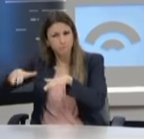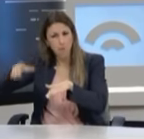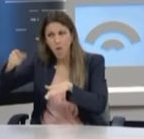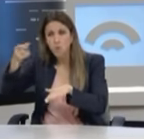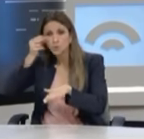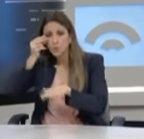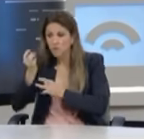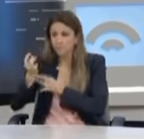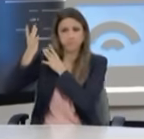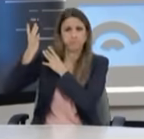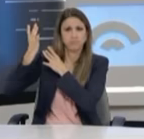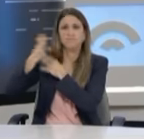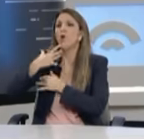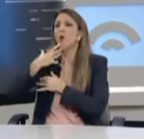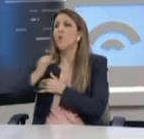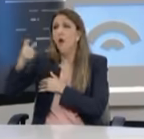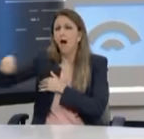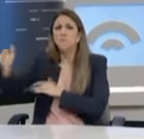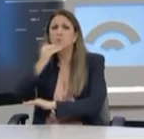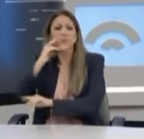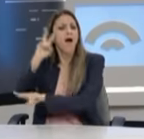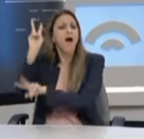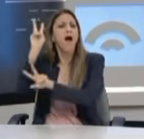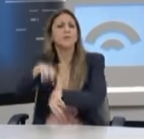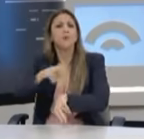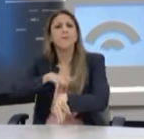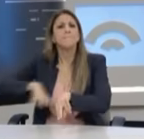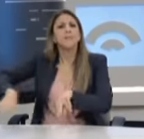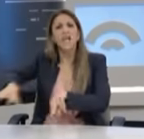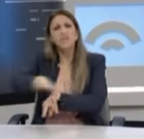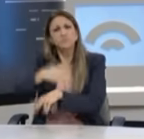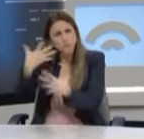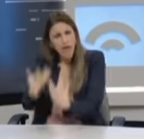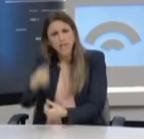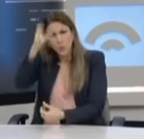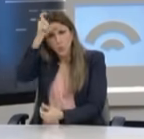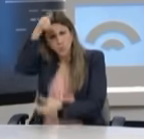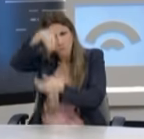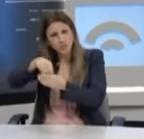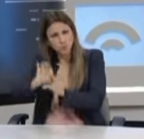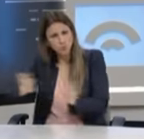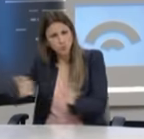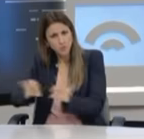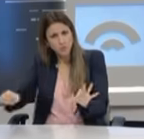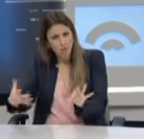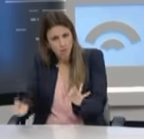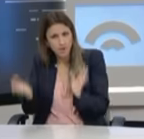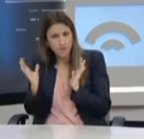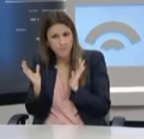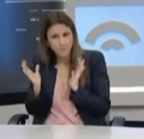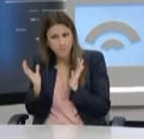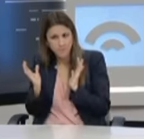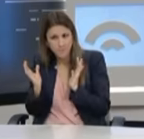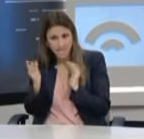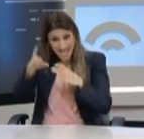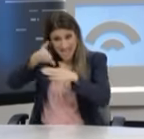Σκοπιανοί. Πρόθυμα καταρχάς αναγνωρίζουν ότι ο πληθυσμός τους περιλαμβάνει και Τούρκους. Το γράφει ξεκάθαρα το